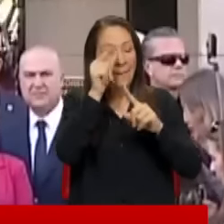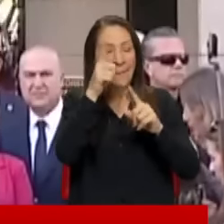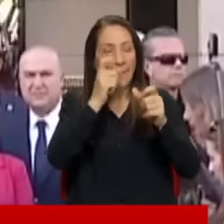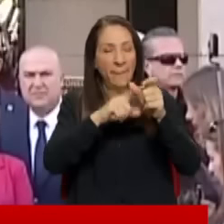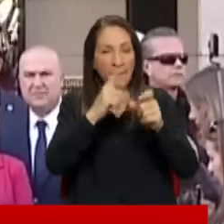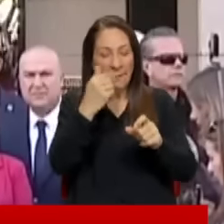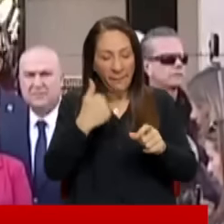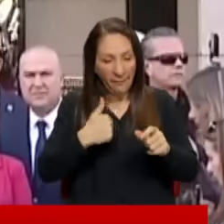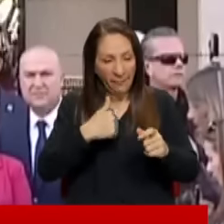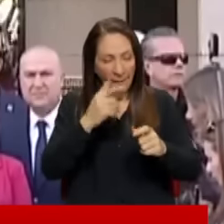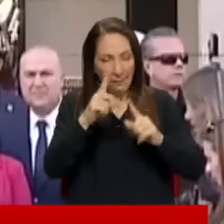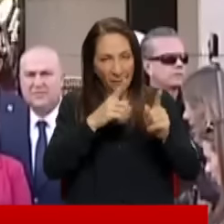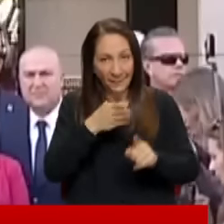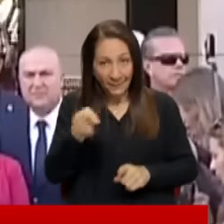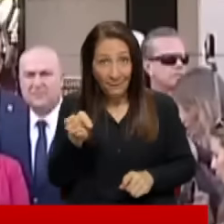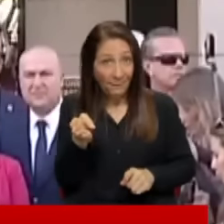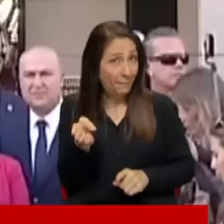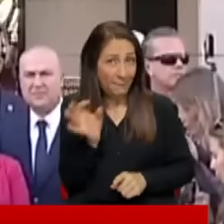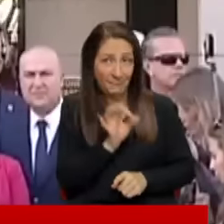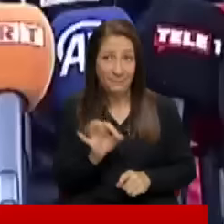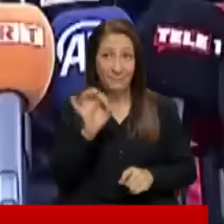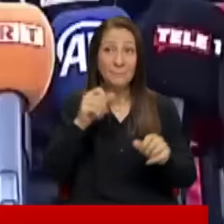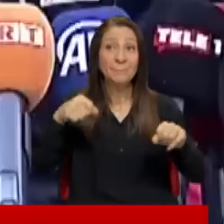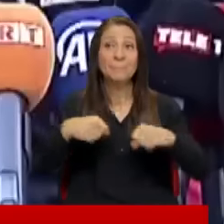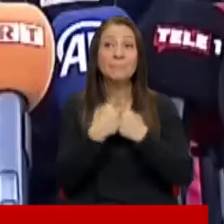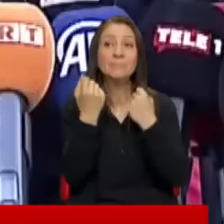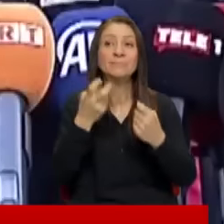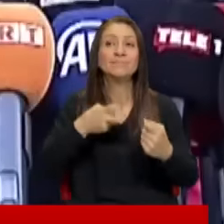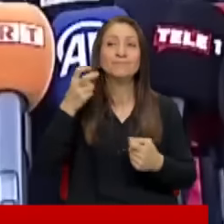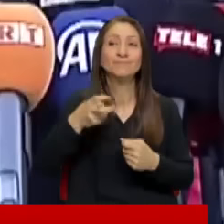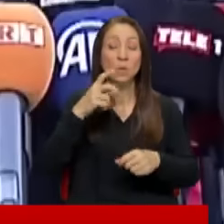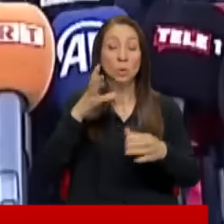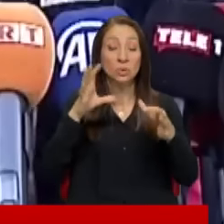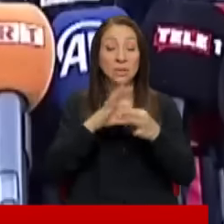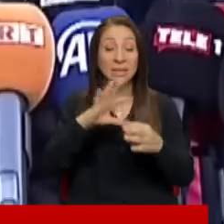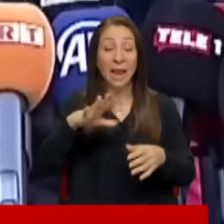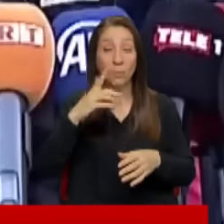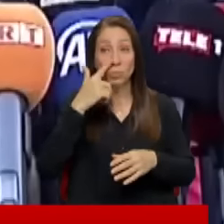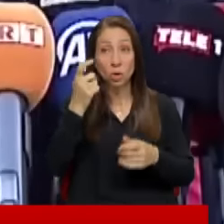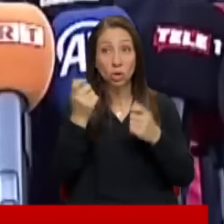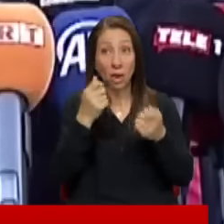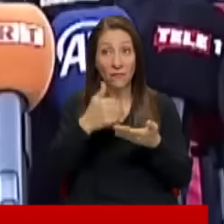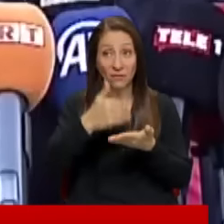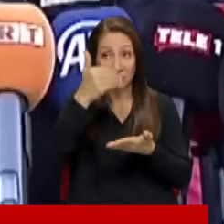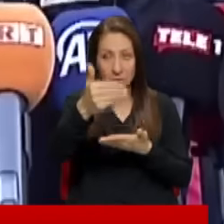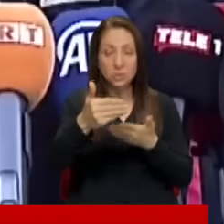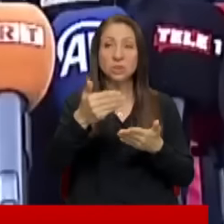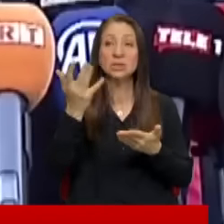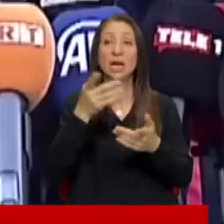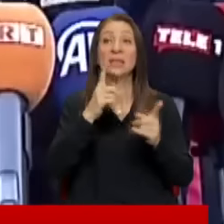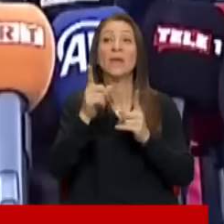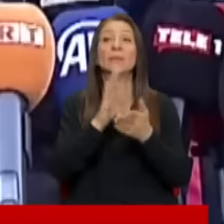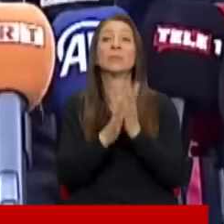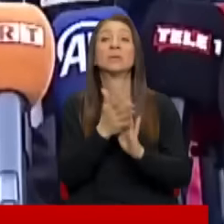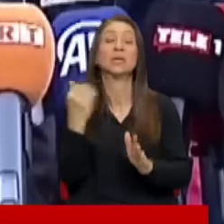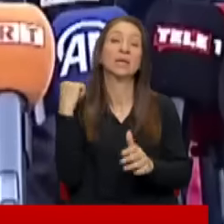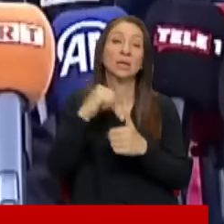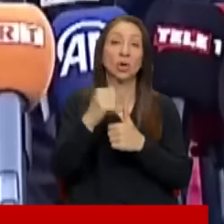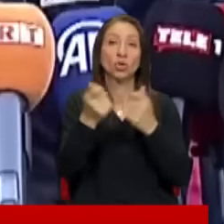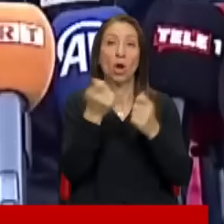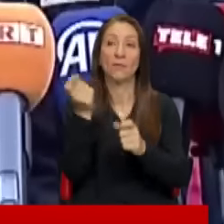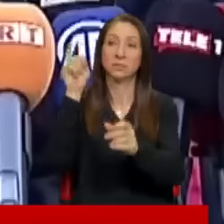kamu görevlisi yargılandı mı arkadaşlar? Tren kazasında dönemin ilgili genel müdürünü görevden aldılar. Daha dava bitmeden yeniden